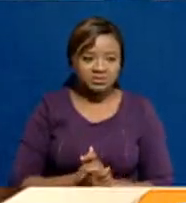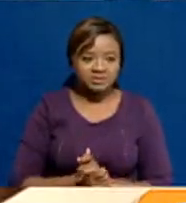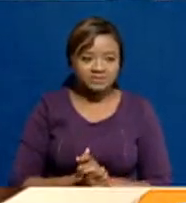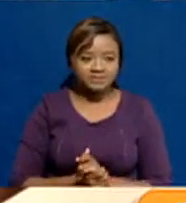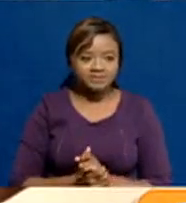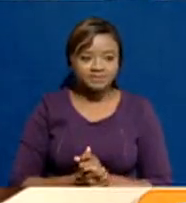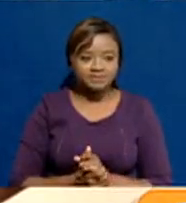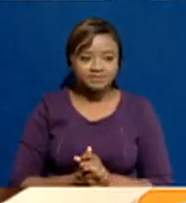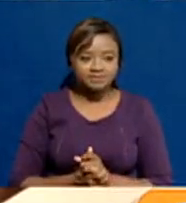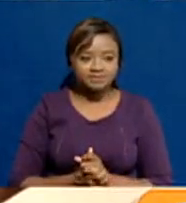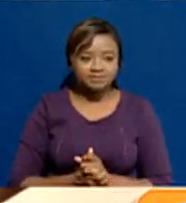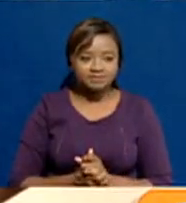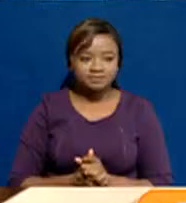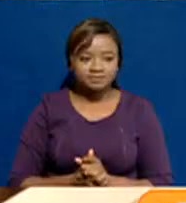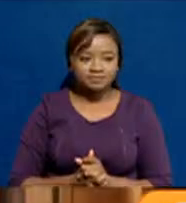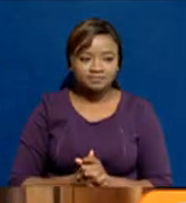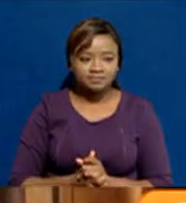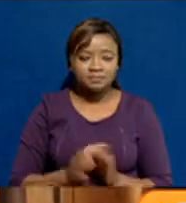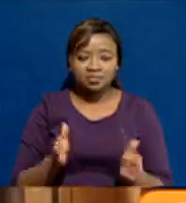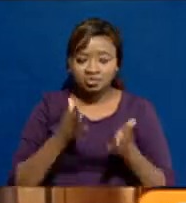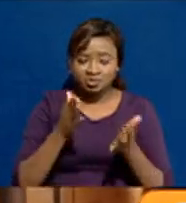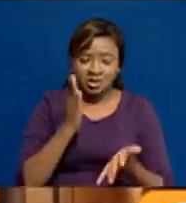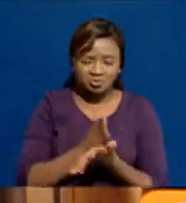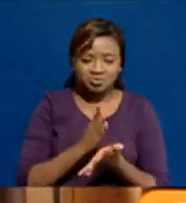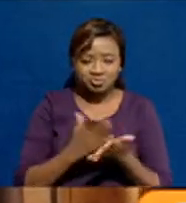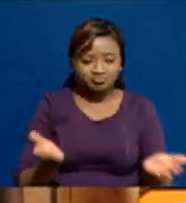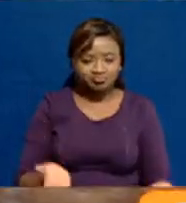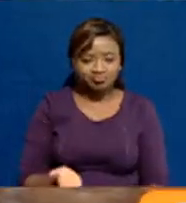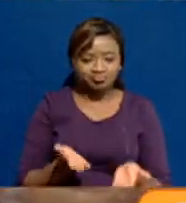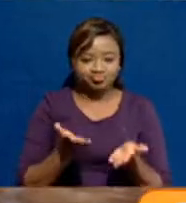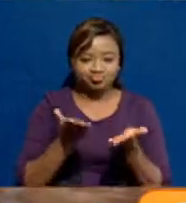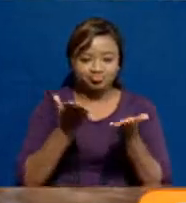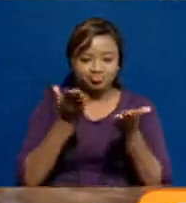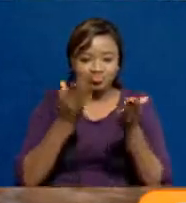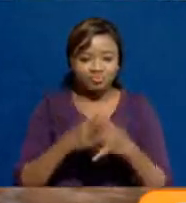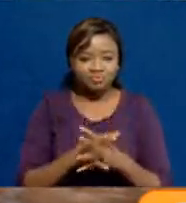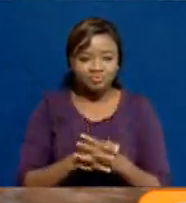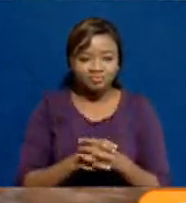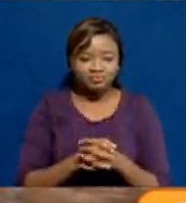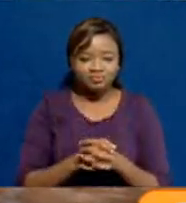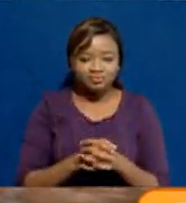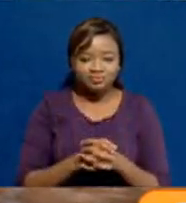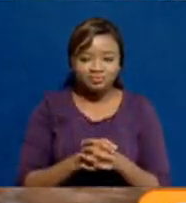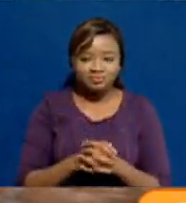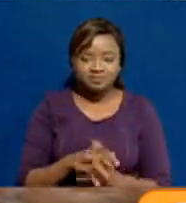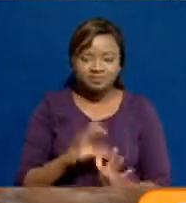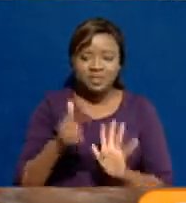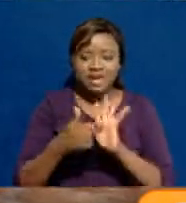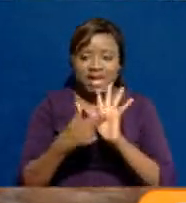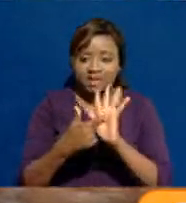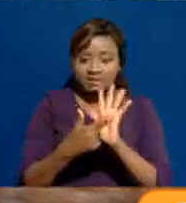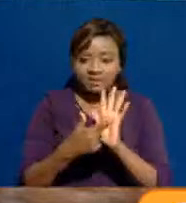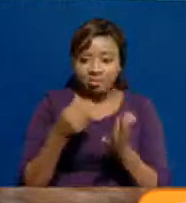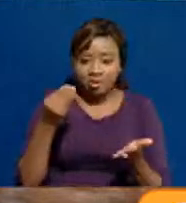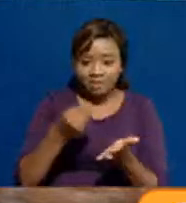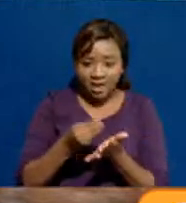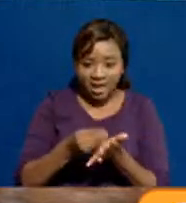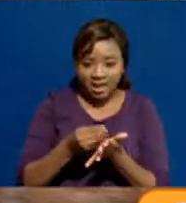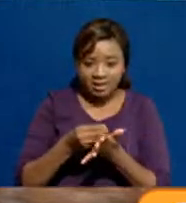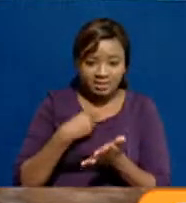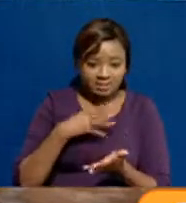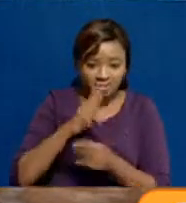it's paying off. Nikitaka kutravel kwenda inji ambayo imeendelea, ile pesa ambayo natumia ni kwa ajili ya